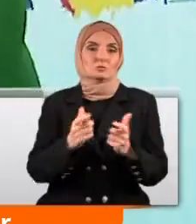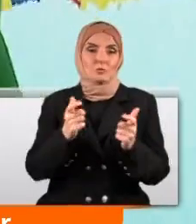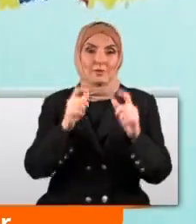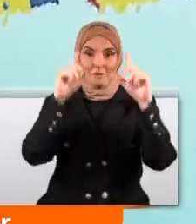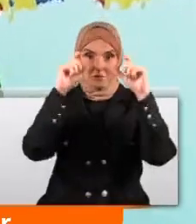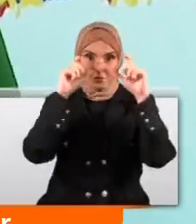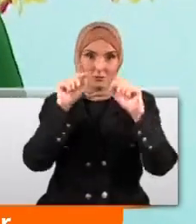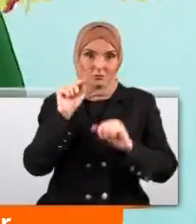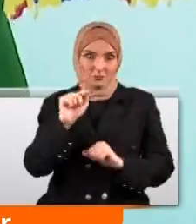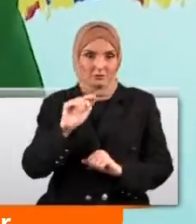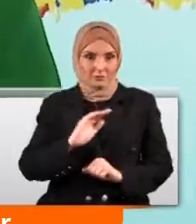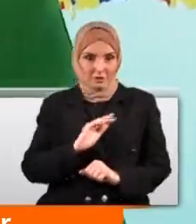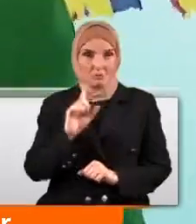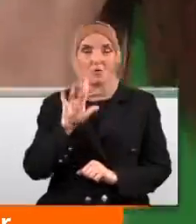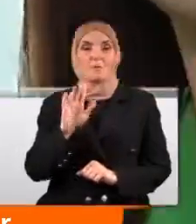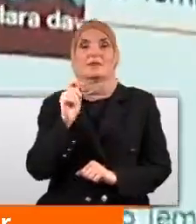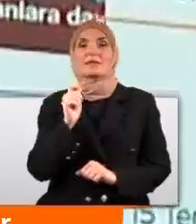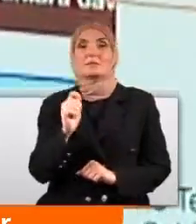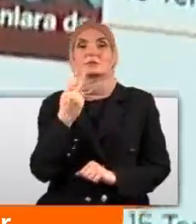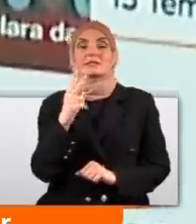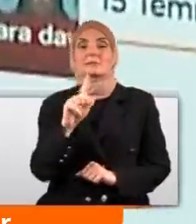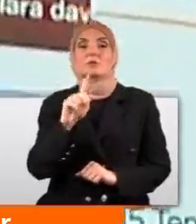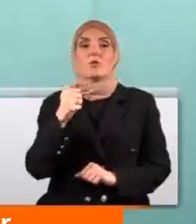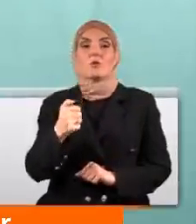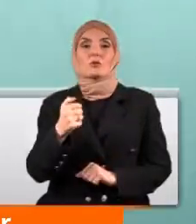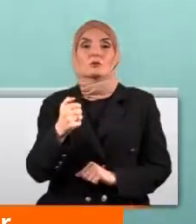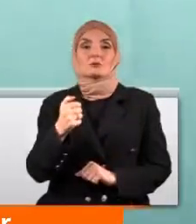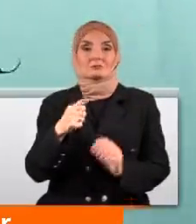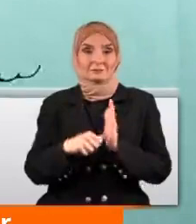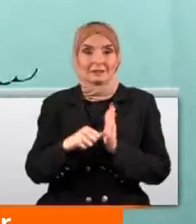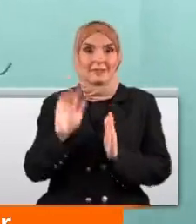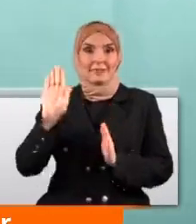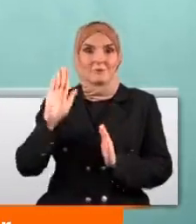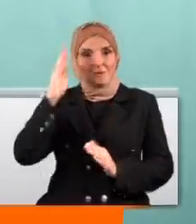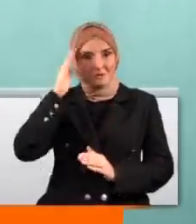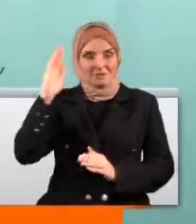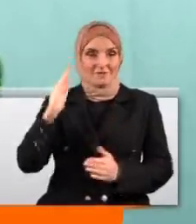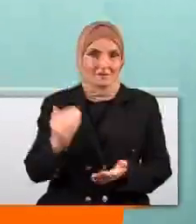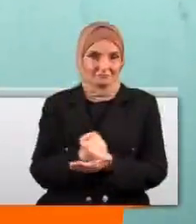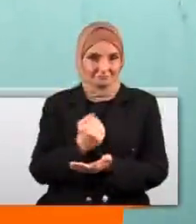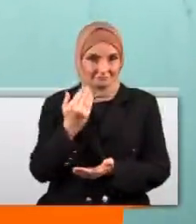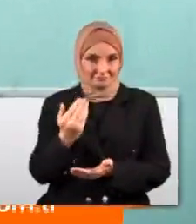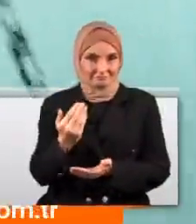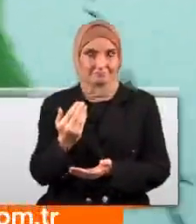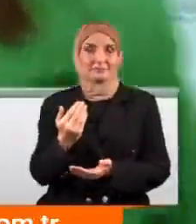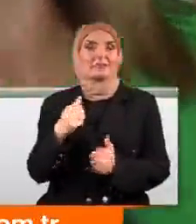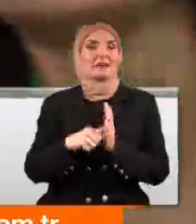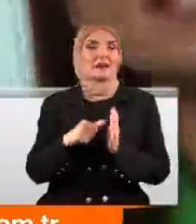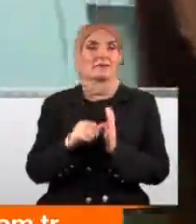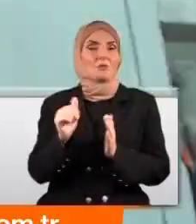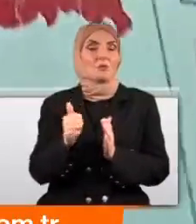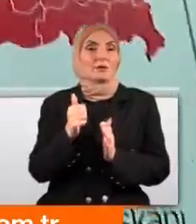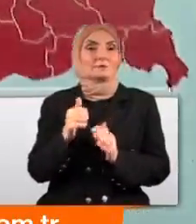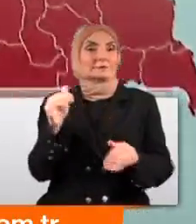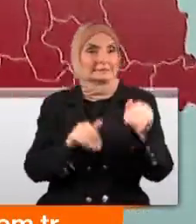da, 15 Temmuz 2016'daki demokrasi zaferi de, 14 Mayıs 2023'teki tarihi seçimde ve 22